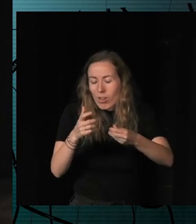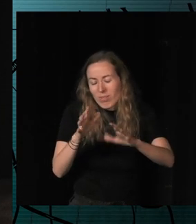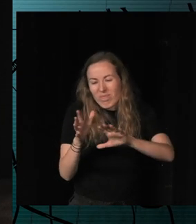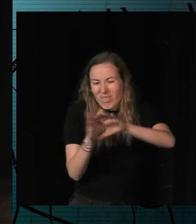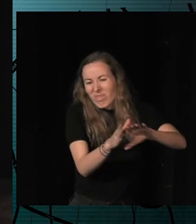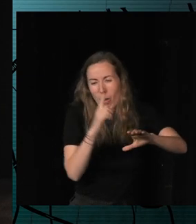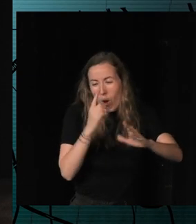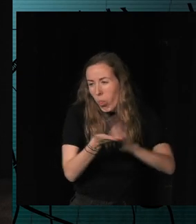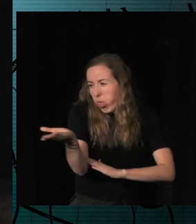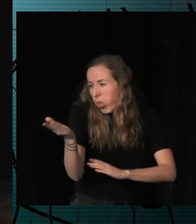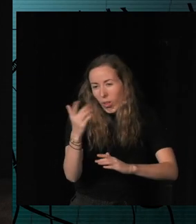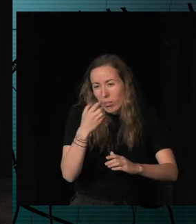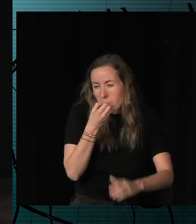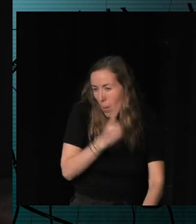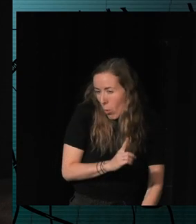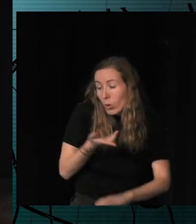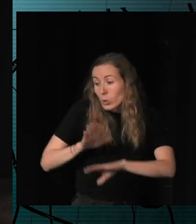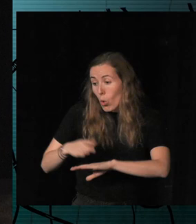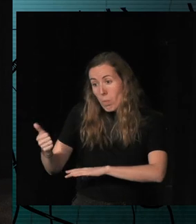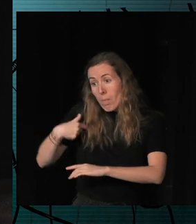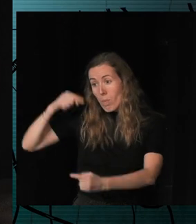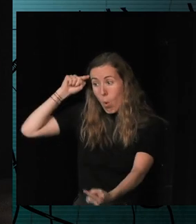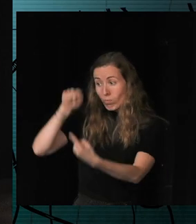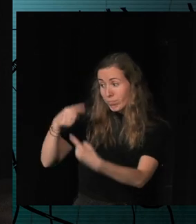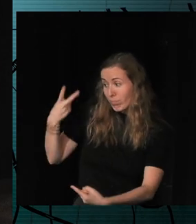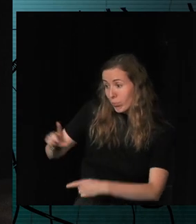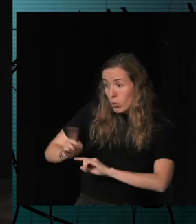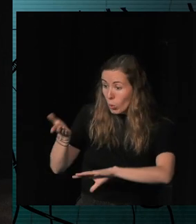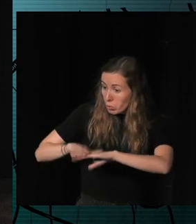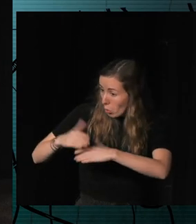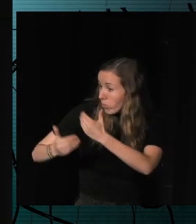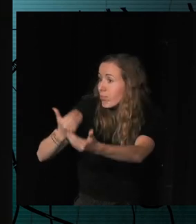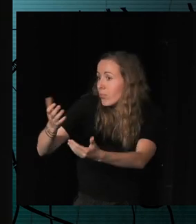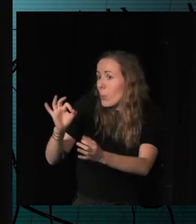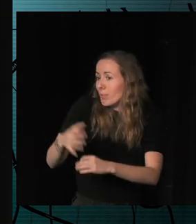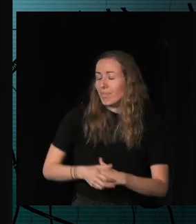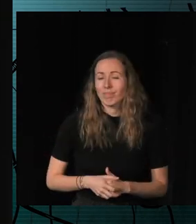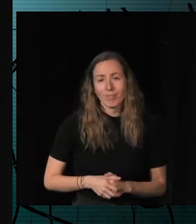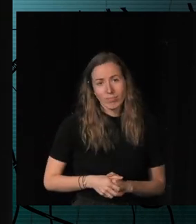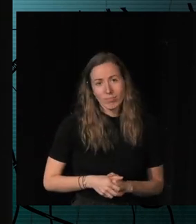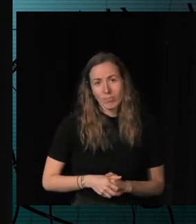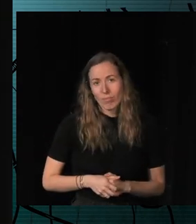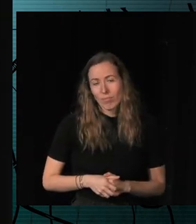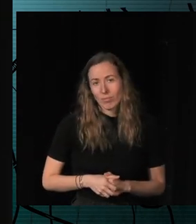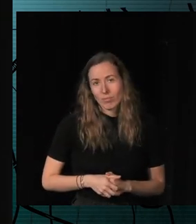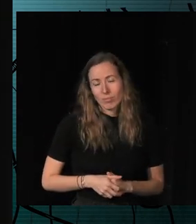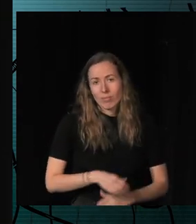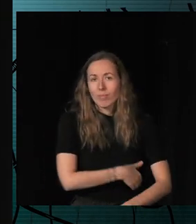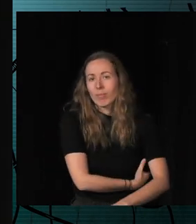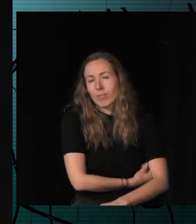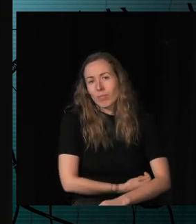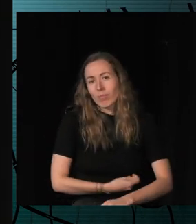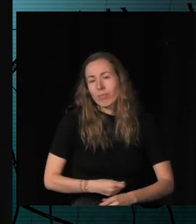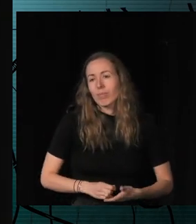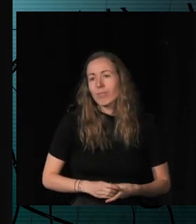peut desservir le propos plutôt que autre chose et là en soi c'est pas le cas parlons peut-être justement des créatures on